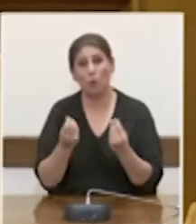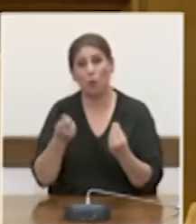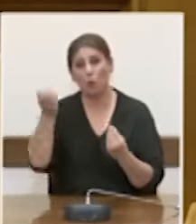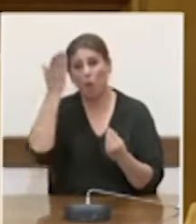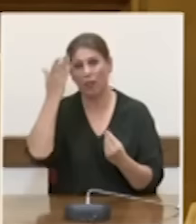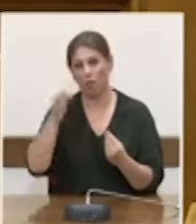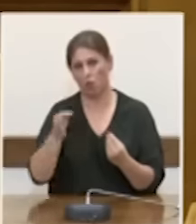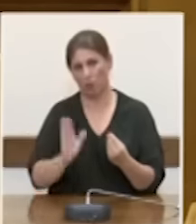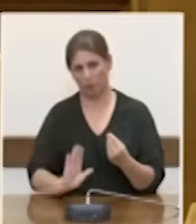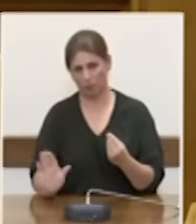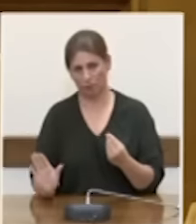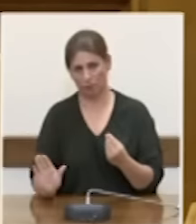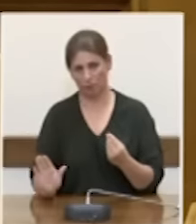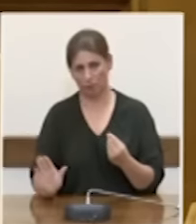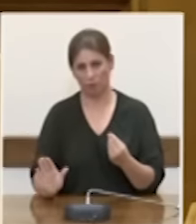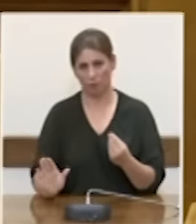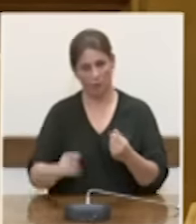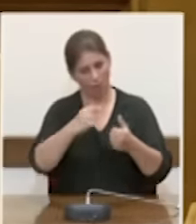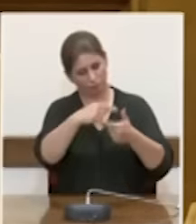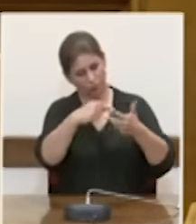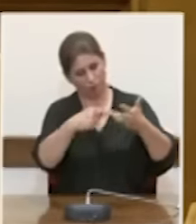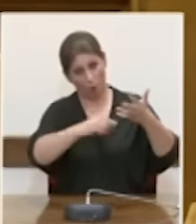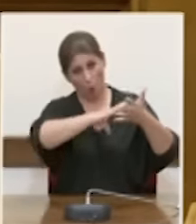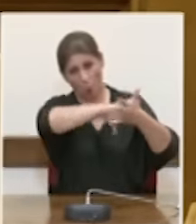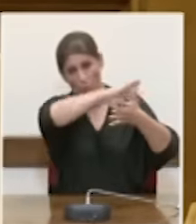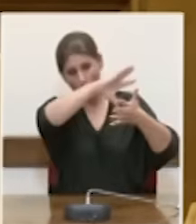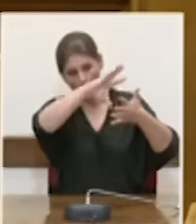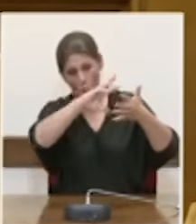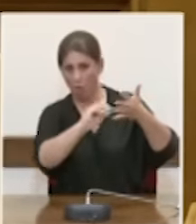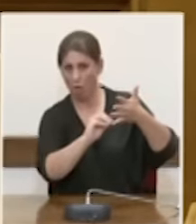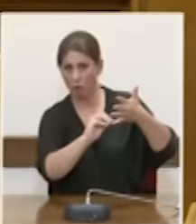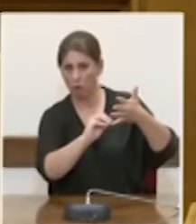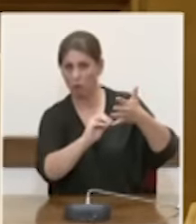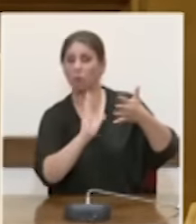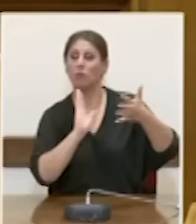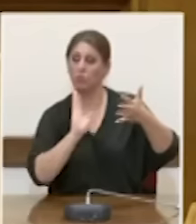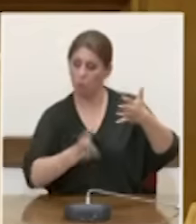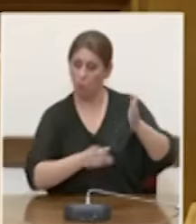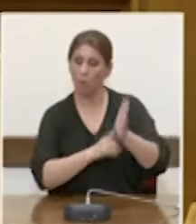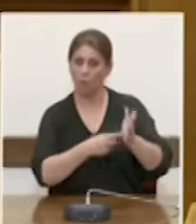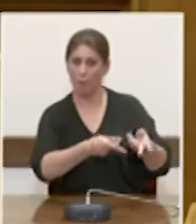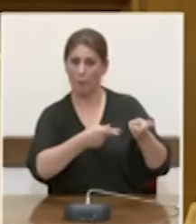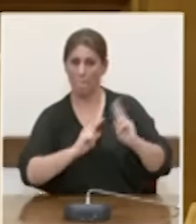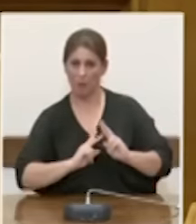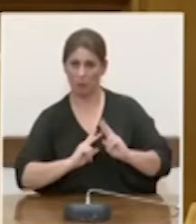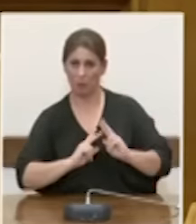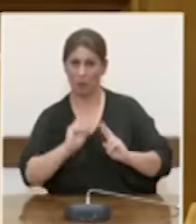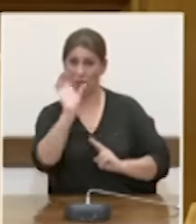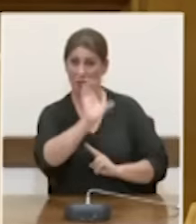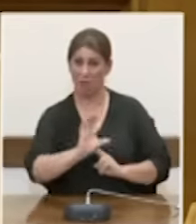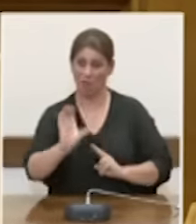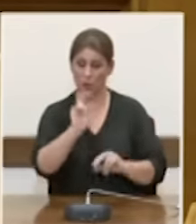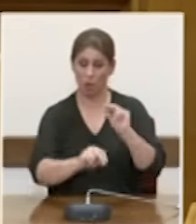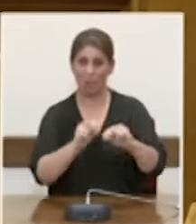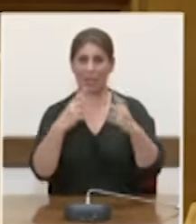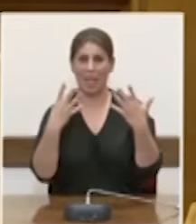νόμισμα. Όλα τα παραπάνω μπορούν και πρέπει να πάρουν απάντηση και στις ευρωεκλογές της 9ης